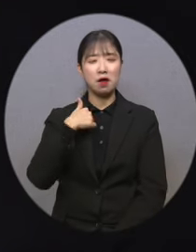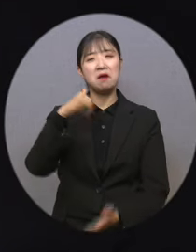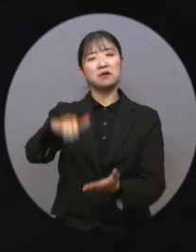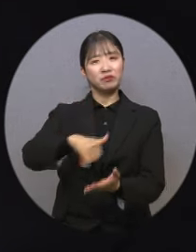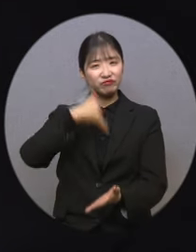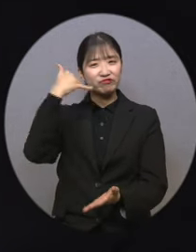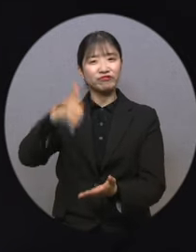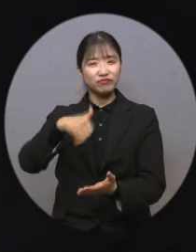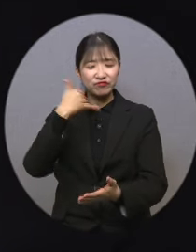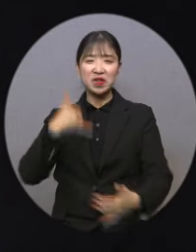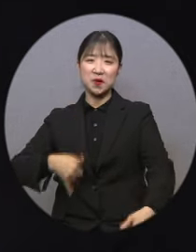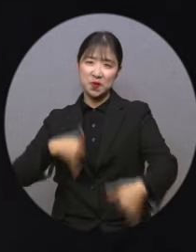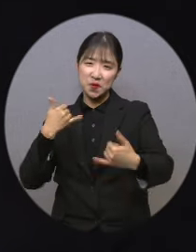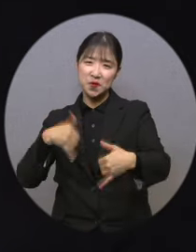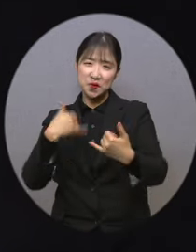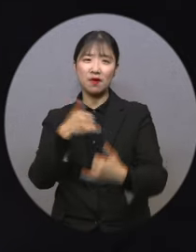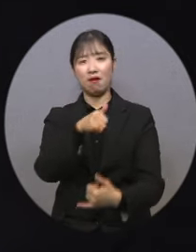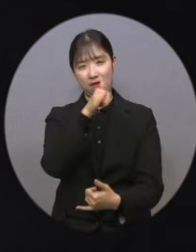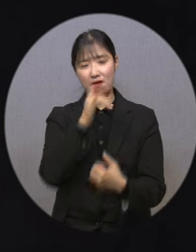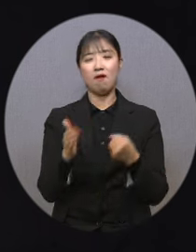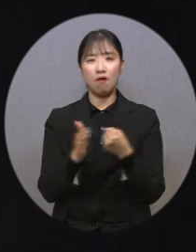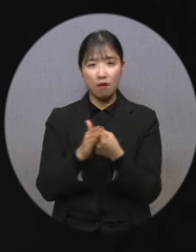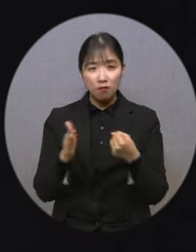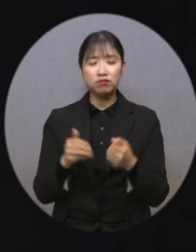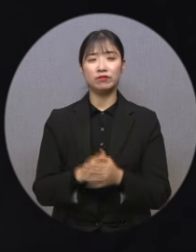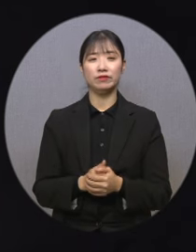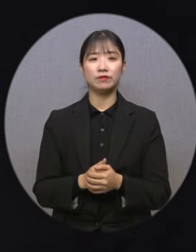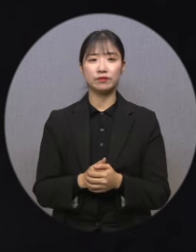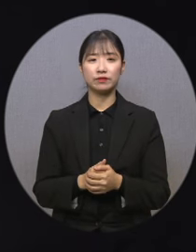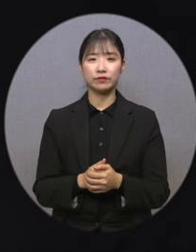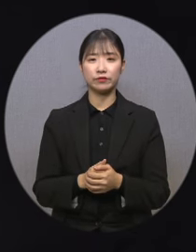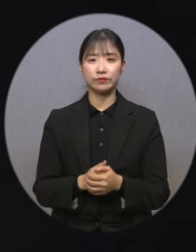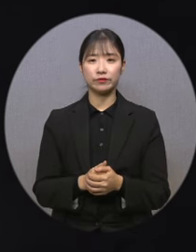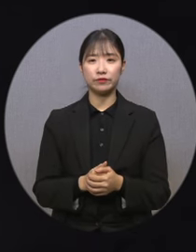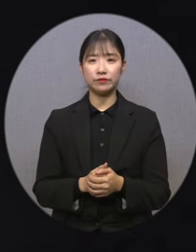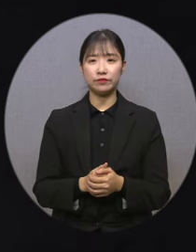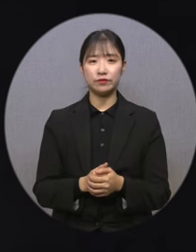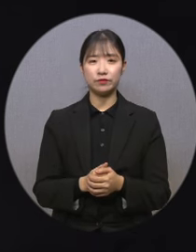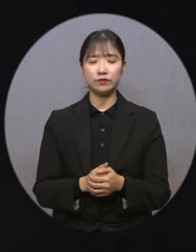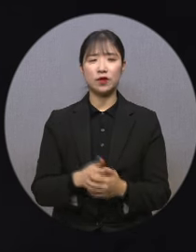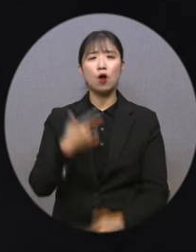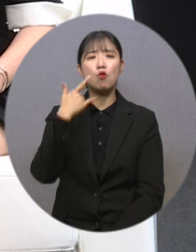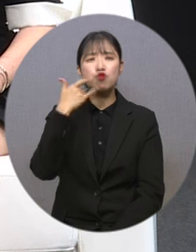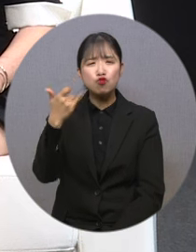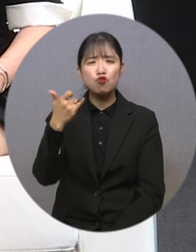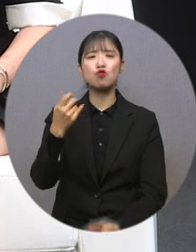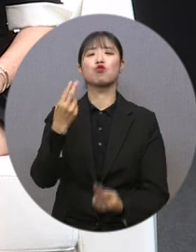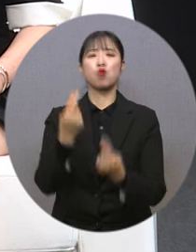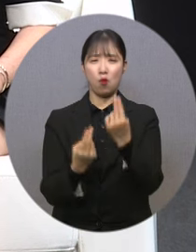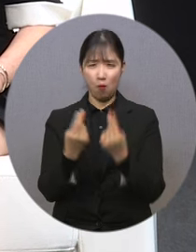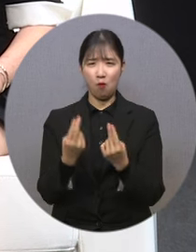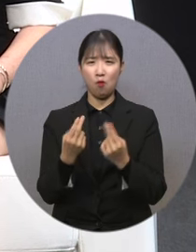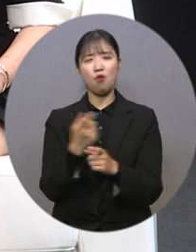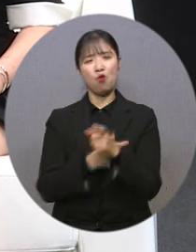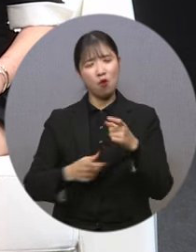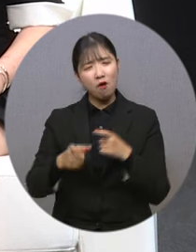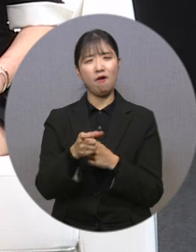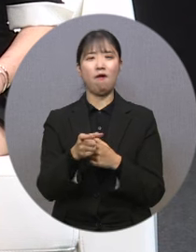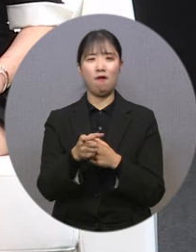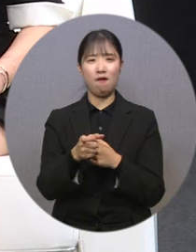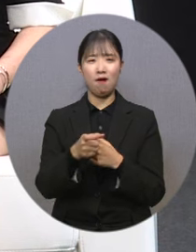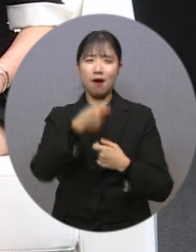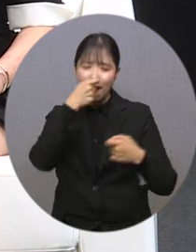소통도 되어 그러니까 어 자기 부모들 보다 더 뭐 이렇게